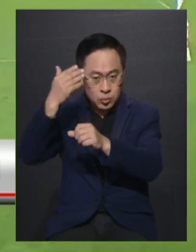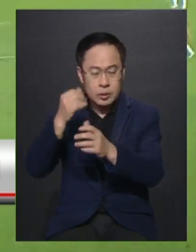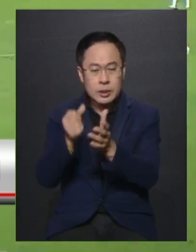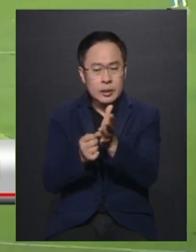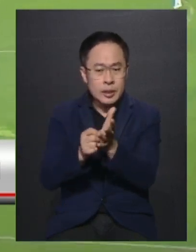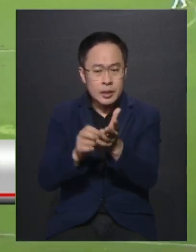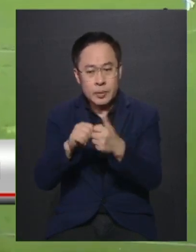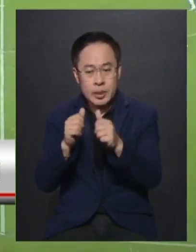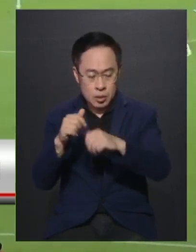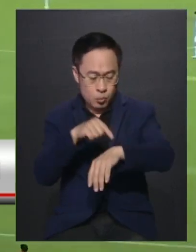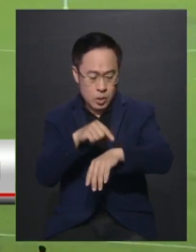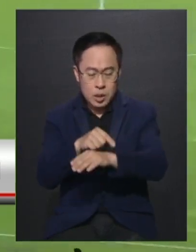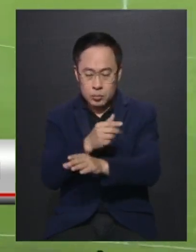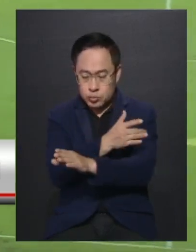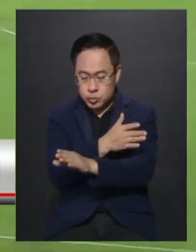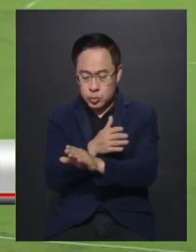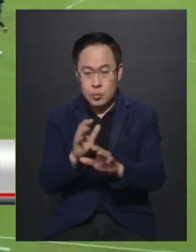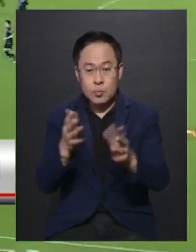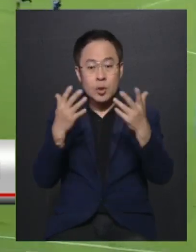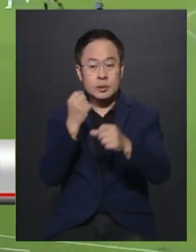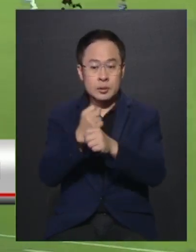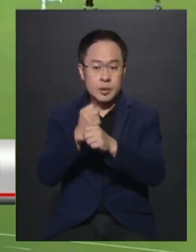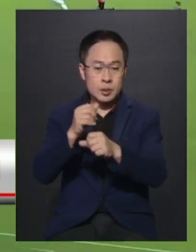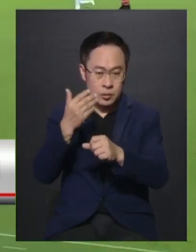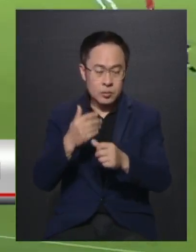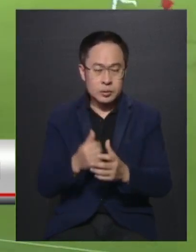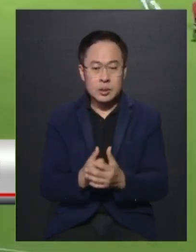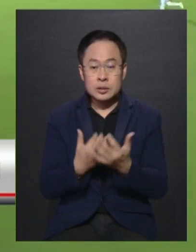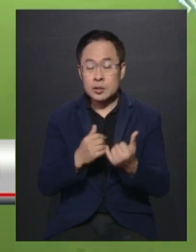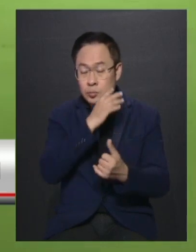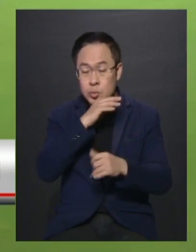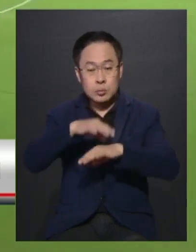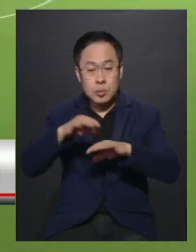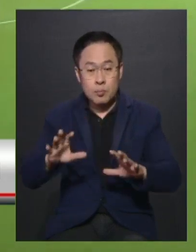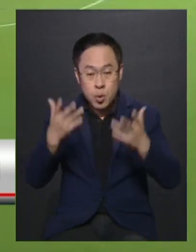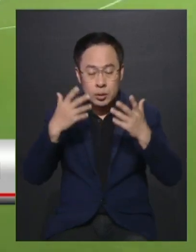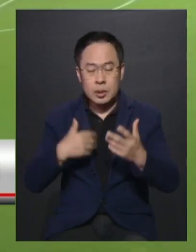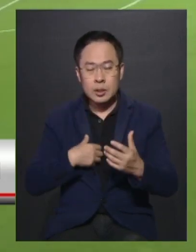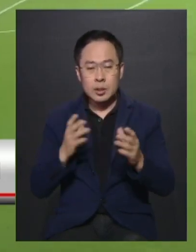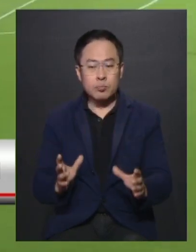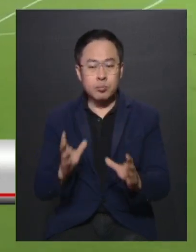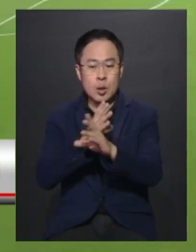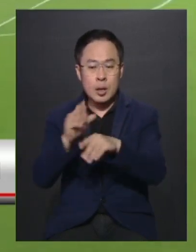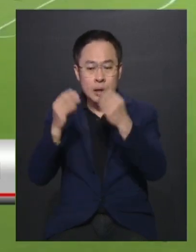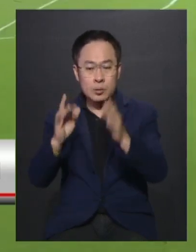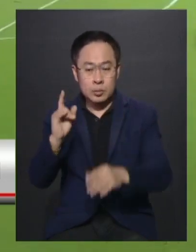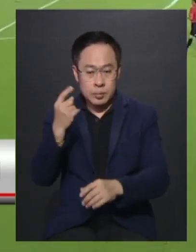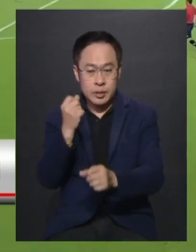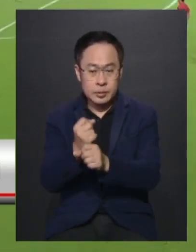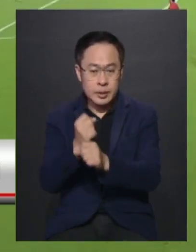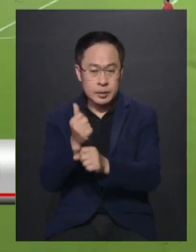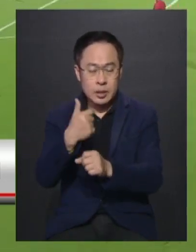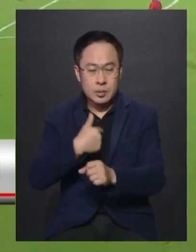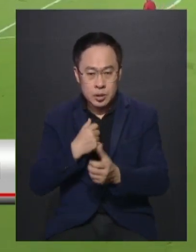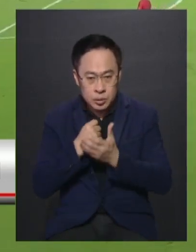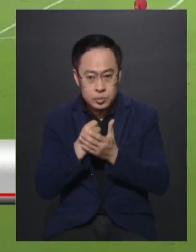ต่างๆในช่วงเวลาที่เหลือเพื่อวันข้างหน้าคนที่เข้ามาจะได้สานงานต่อได้ทันทีและยืนยันว่ายินดีสนับส